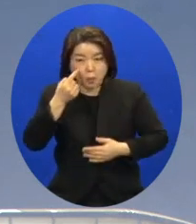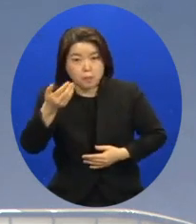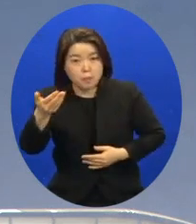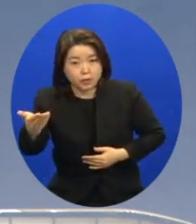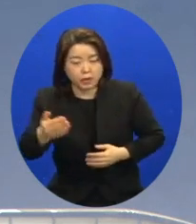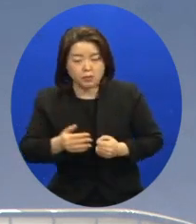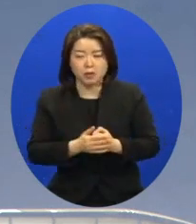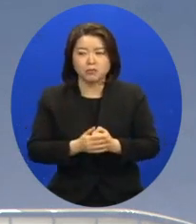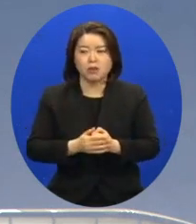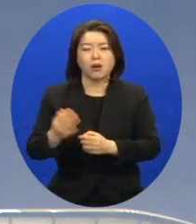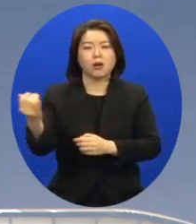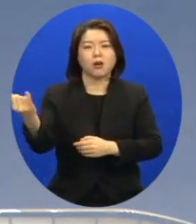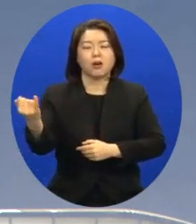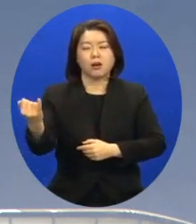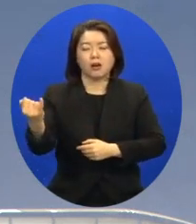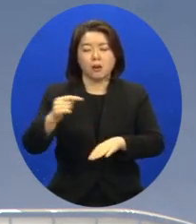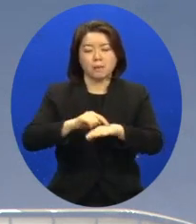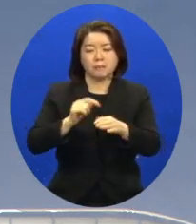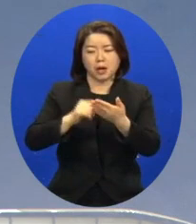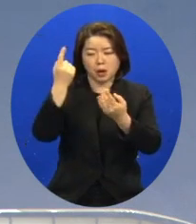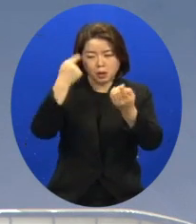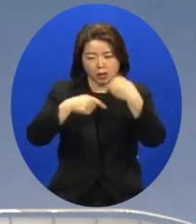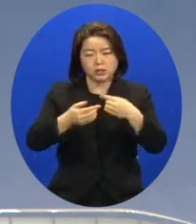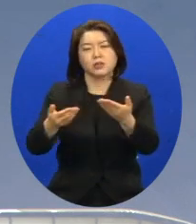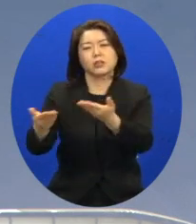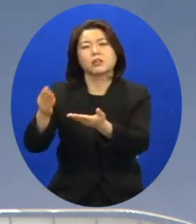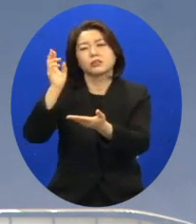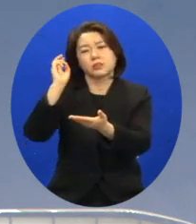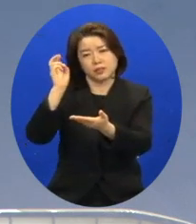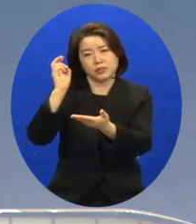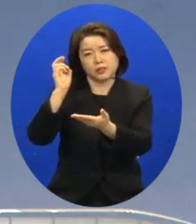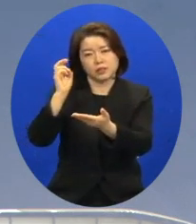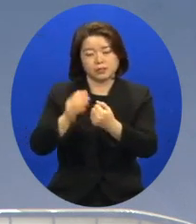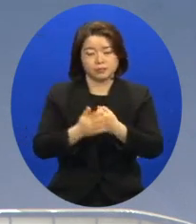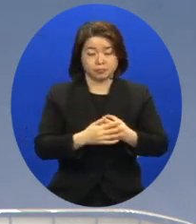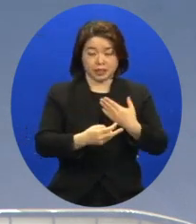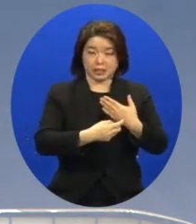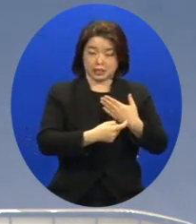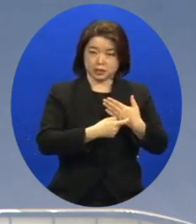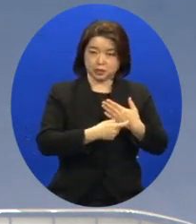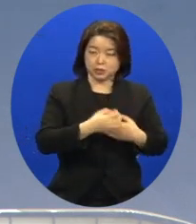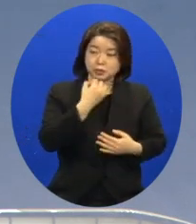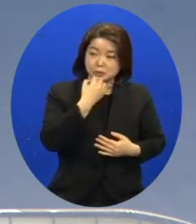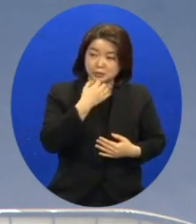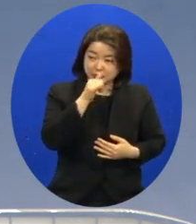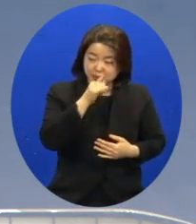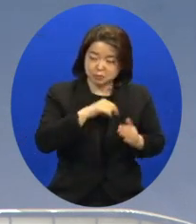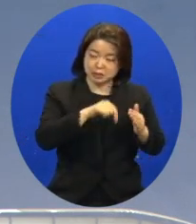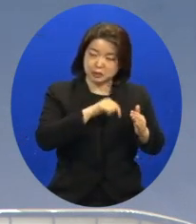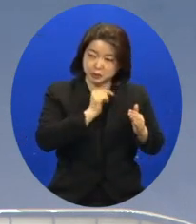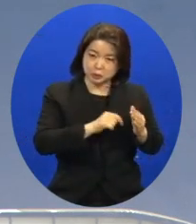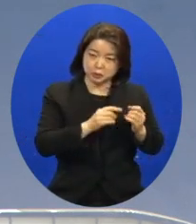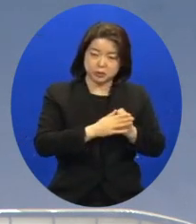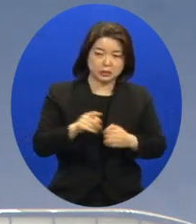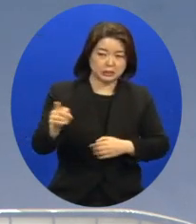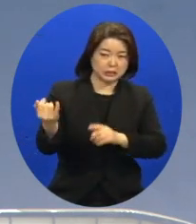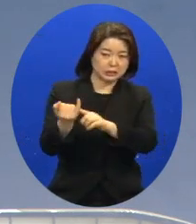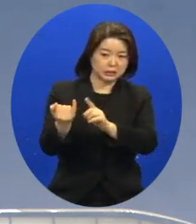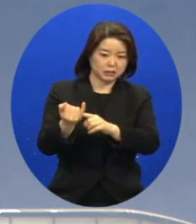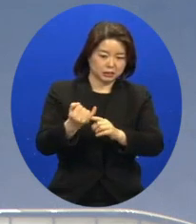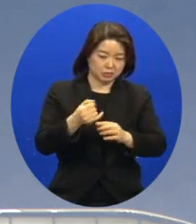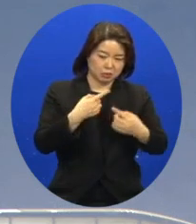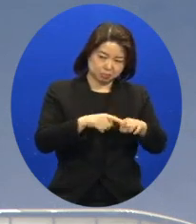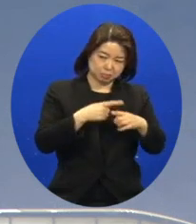그에게 얼마나 내가 마음 아프게 했을까. 겉으로는 웃었지만 속으로는 그 여자를 아주